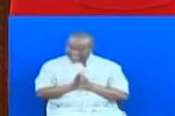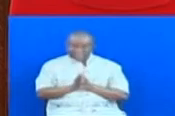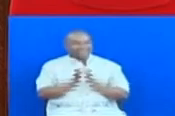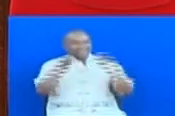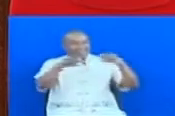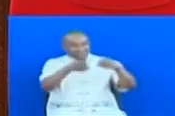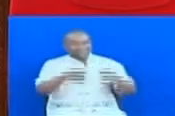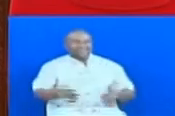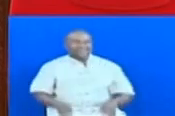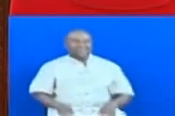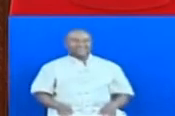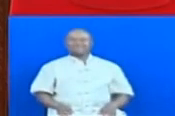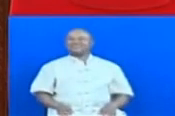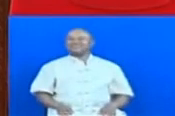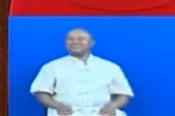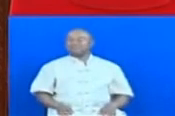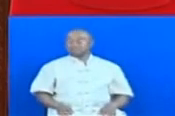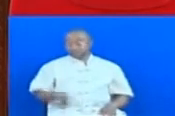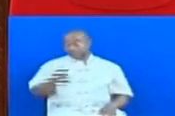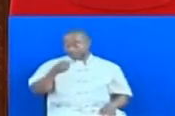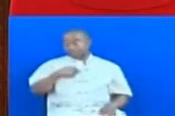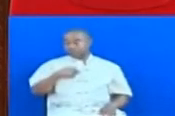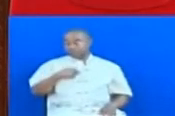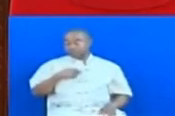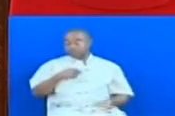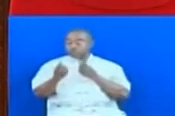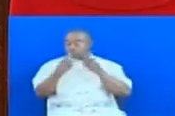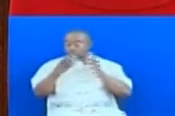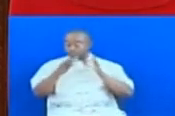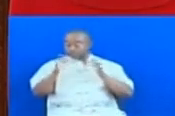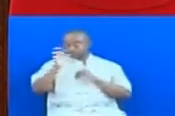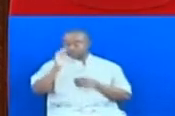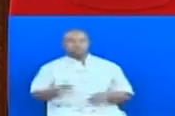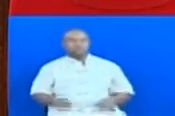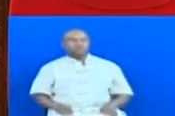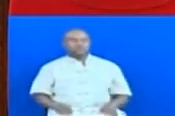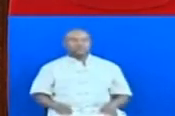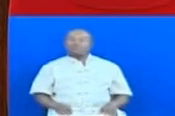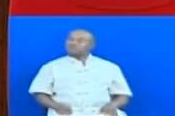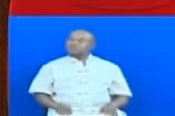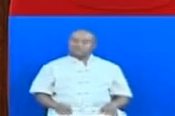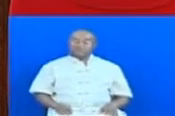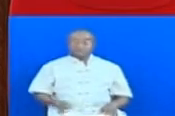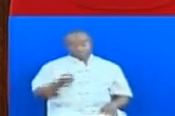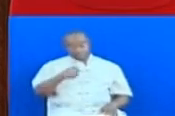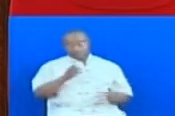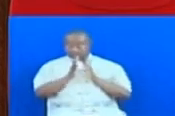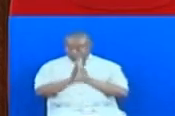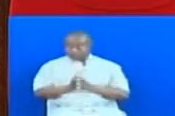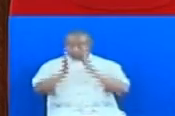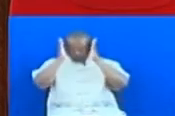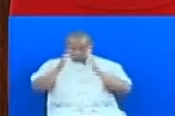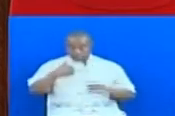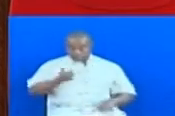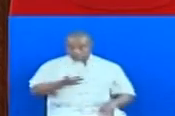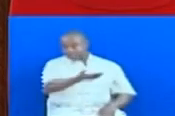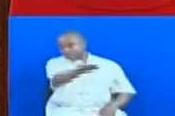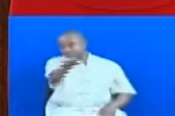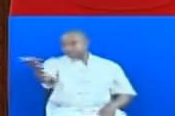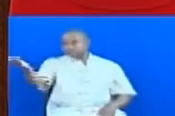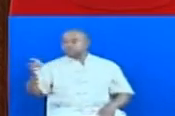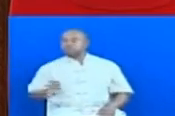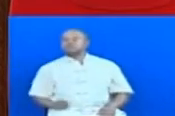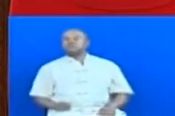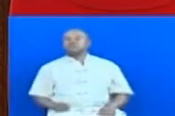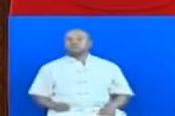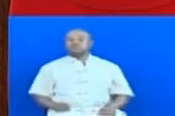yake bungeni na kujadiliwa ipasavyo. Niwashukuru pia waheshimiwa wa bunge. Lakini